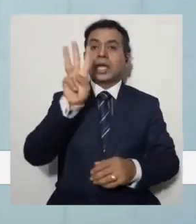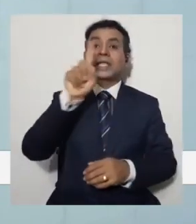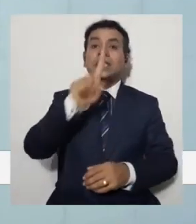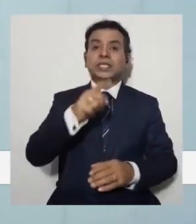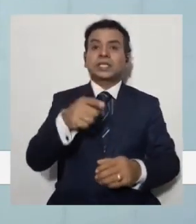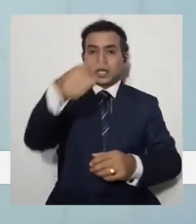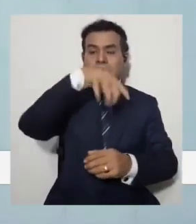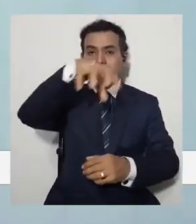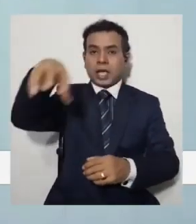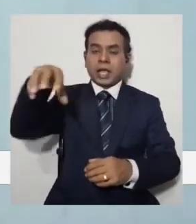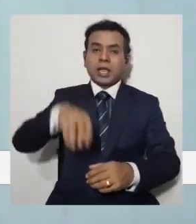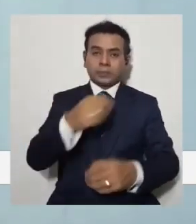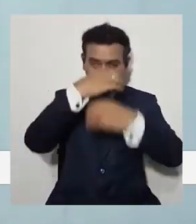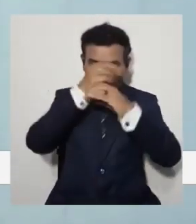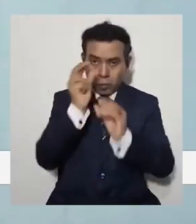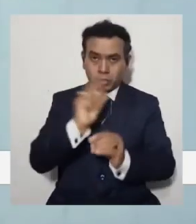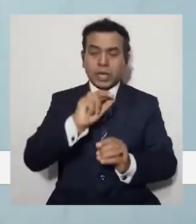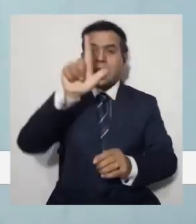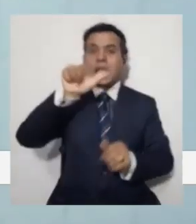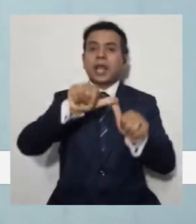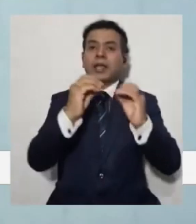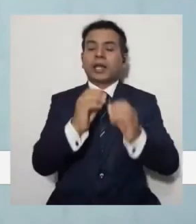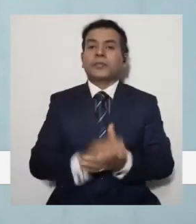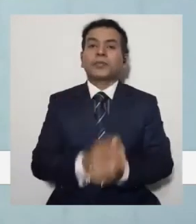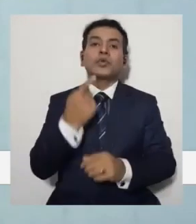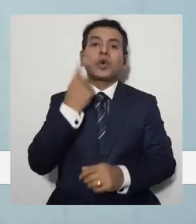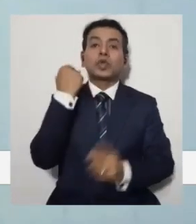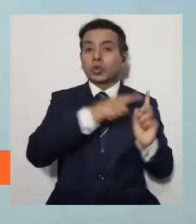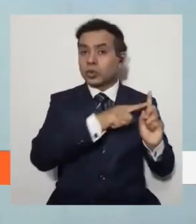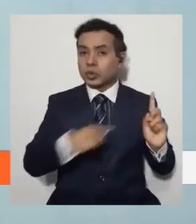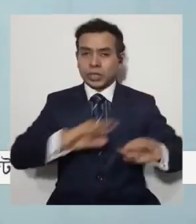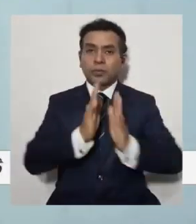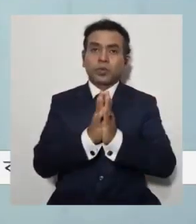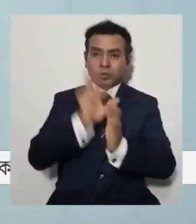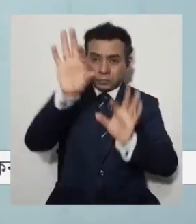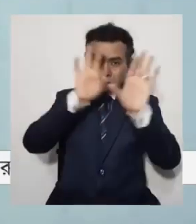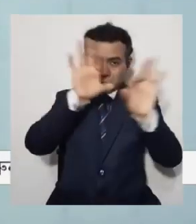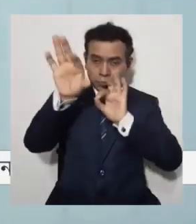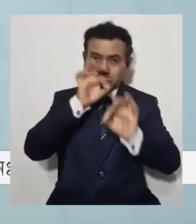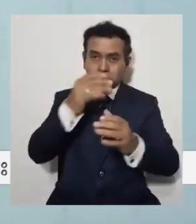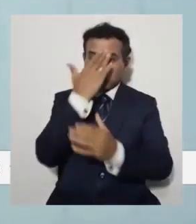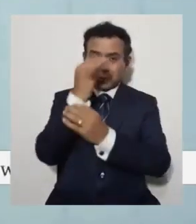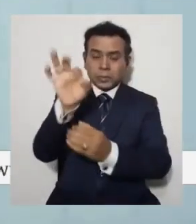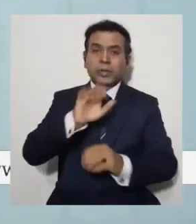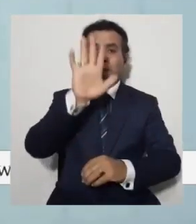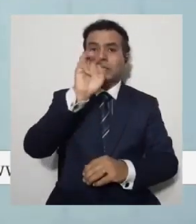গত 24 ঘন্টায় তা হলো 5,958টি, যেটা গত 24 ঘন্টার তুলনায়